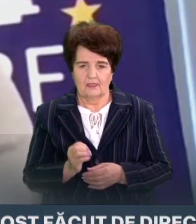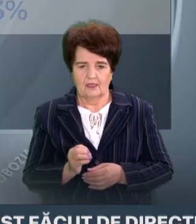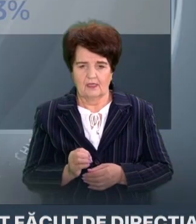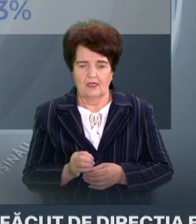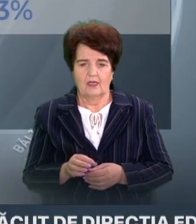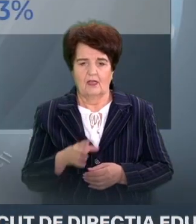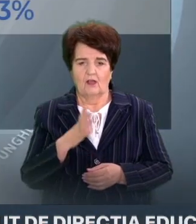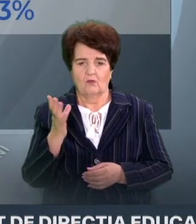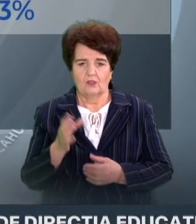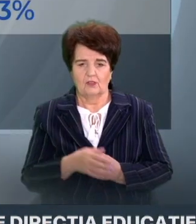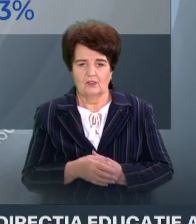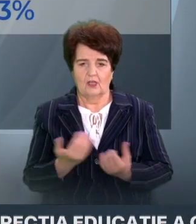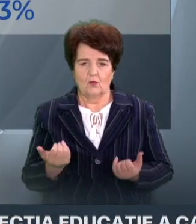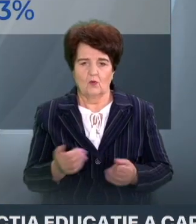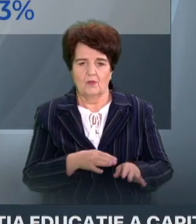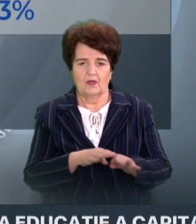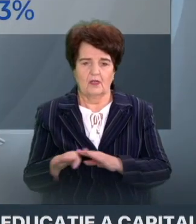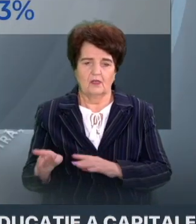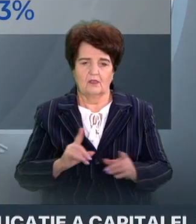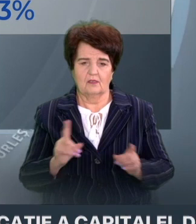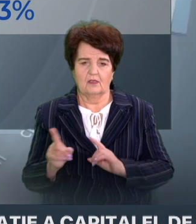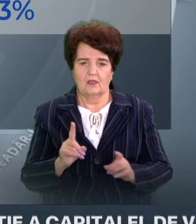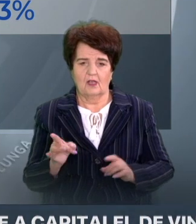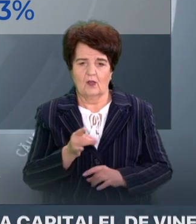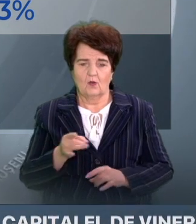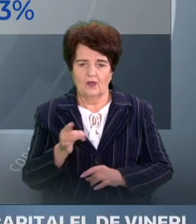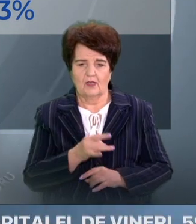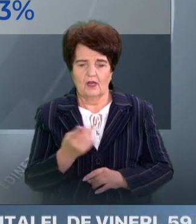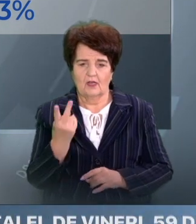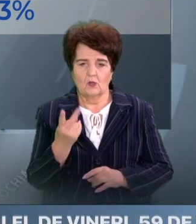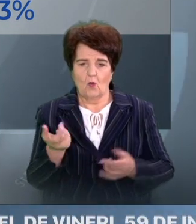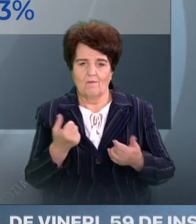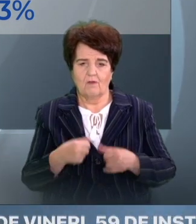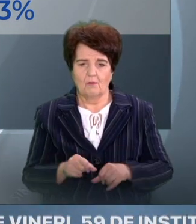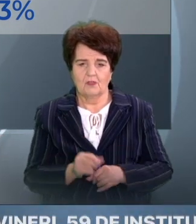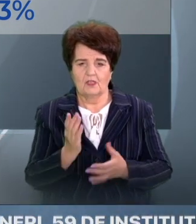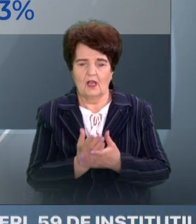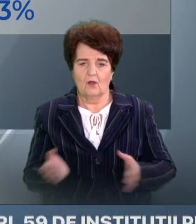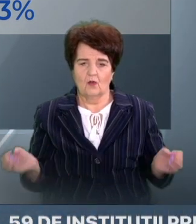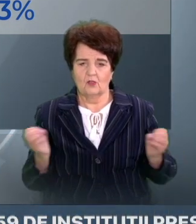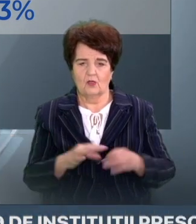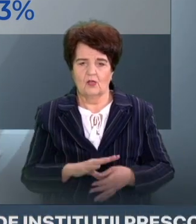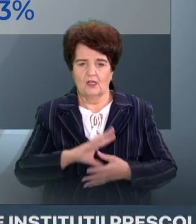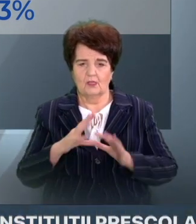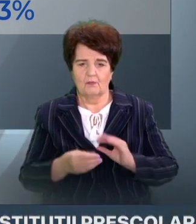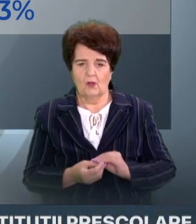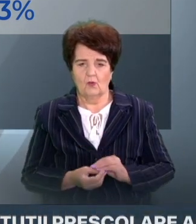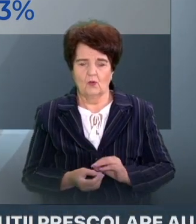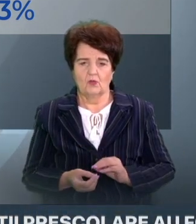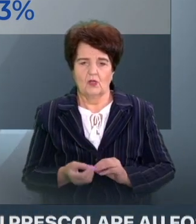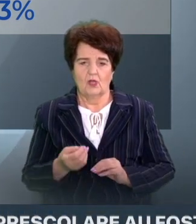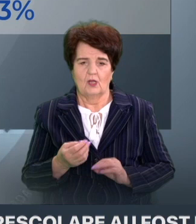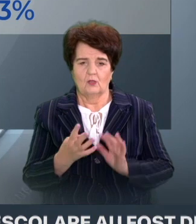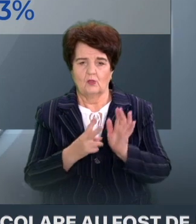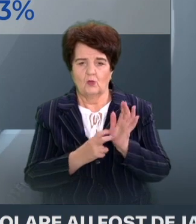la nivelul consiliilor raionale și municipale, aceste două formațiuni au adunat împreună circa